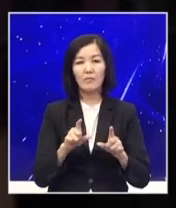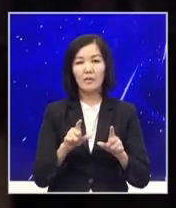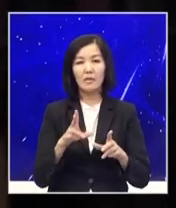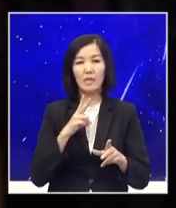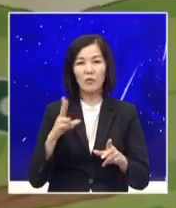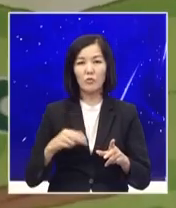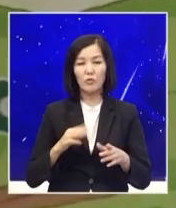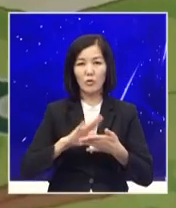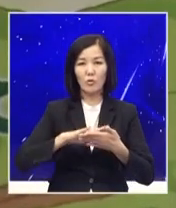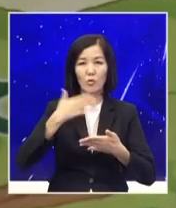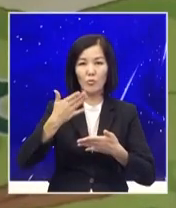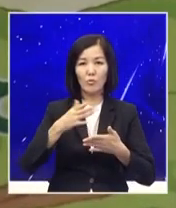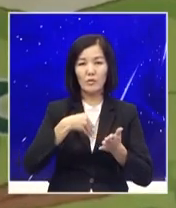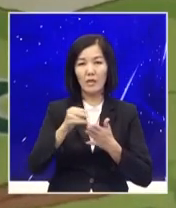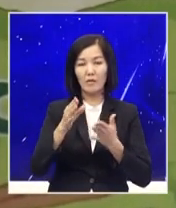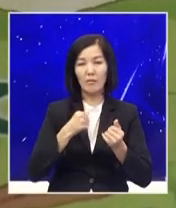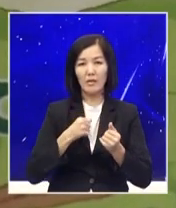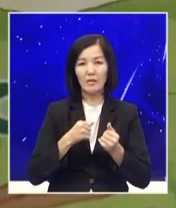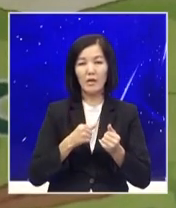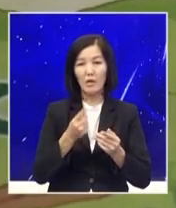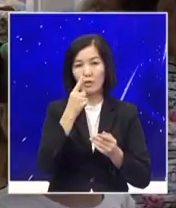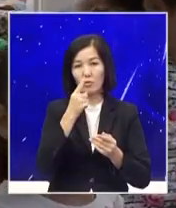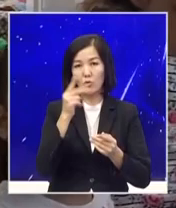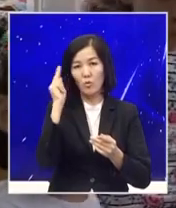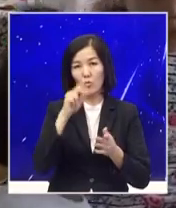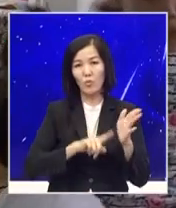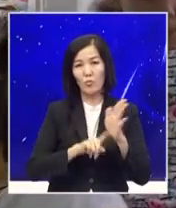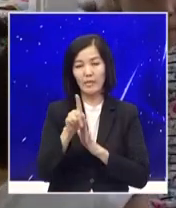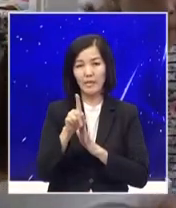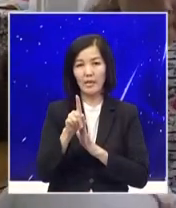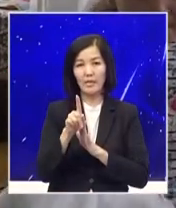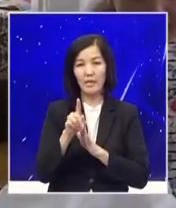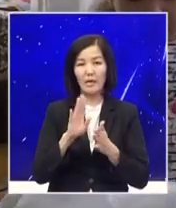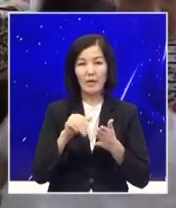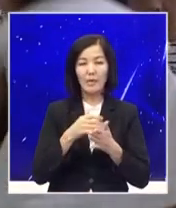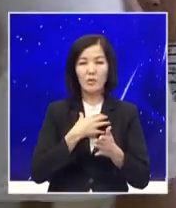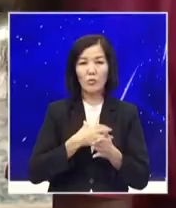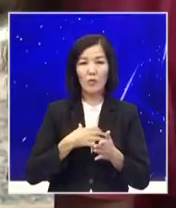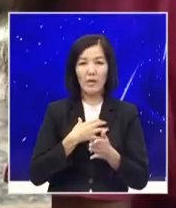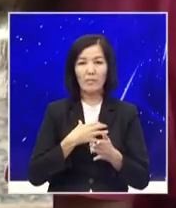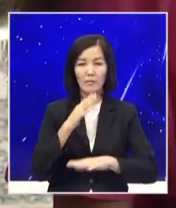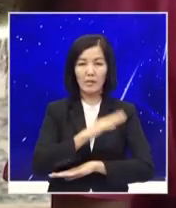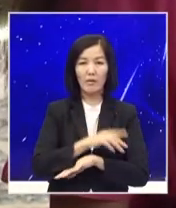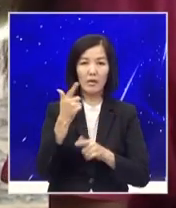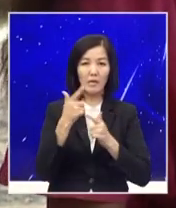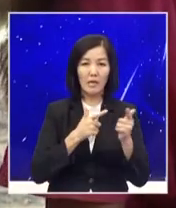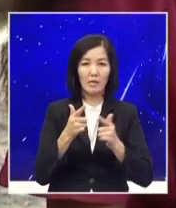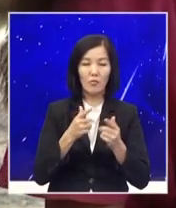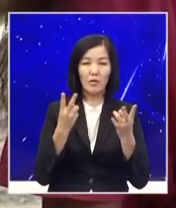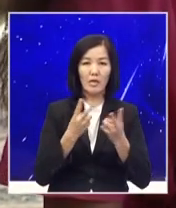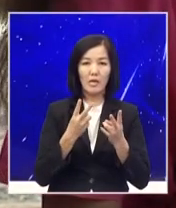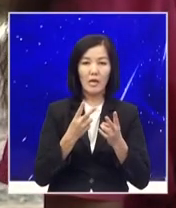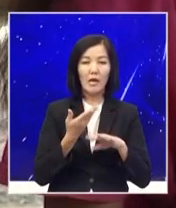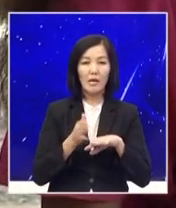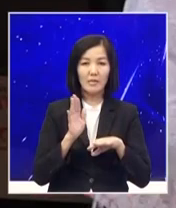ноутбук алып берген. Өйткені жарты айдан соң онлайн сабақ басталады. Басу айымым балаларымды сабаққа дайындау дейді ол. Қазір бәрі